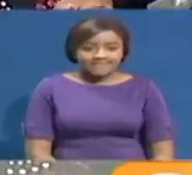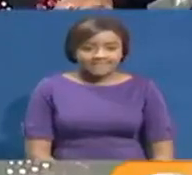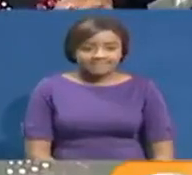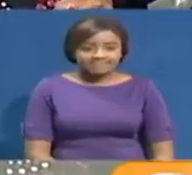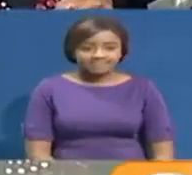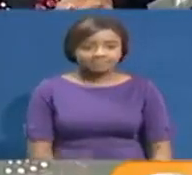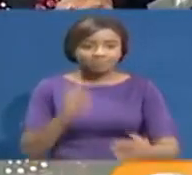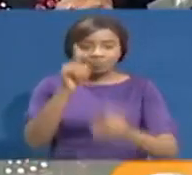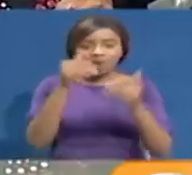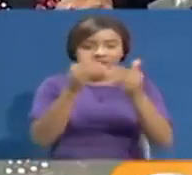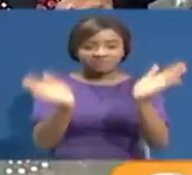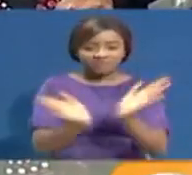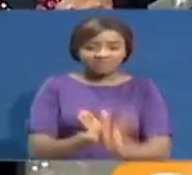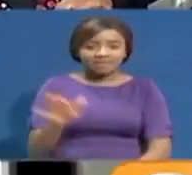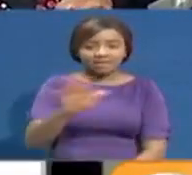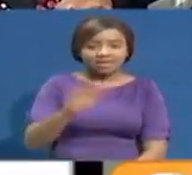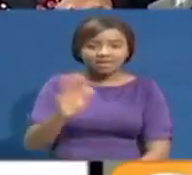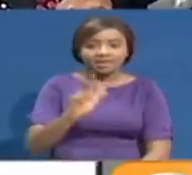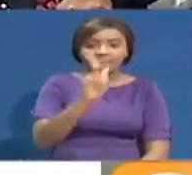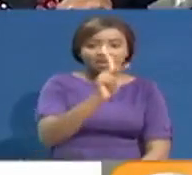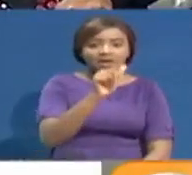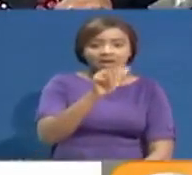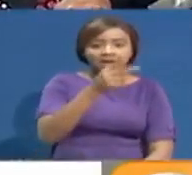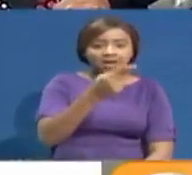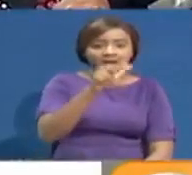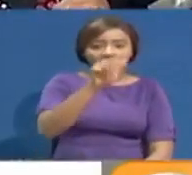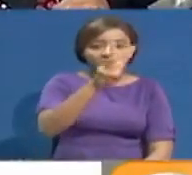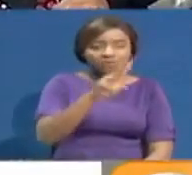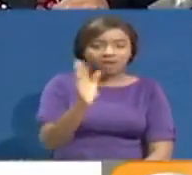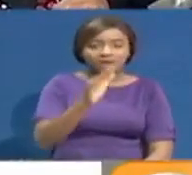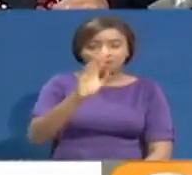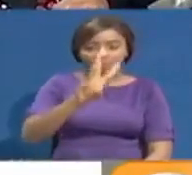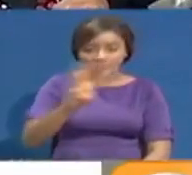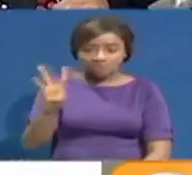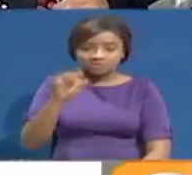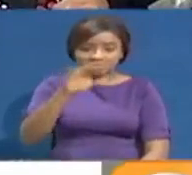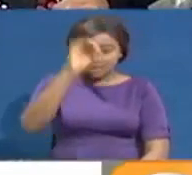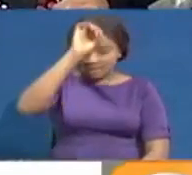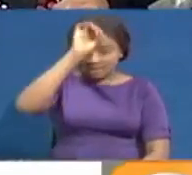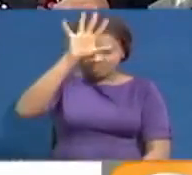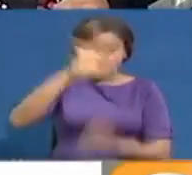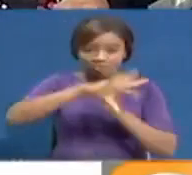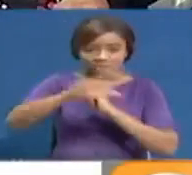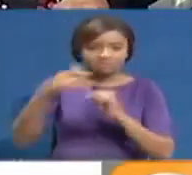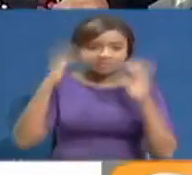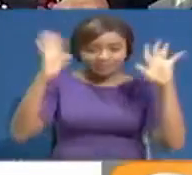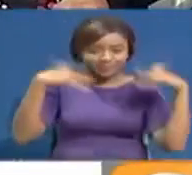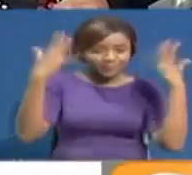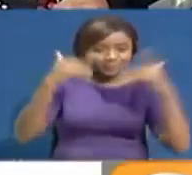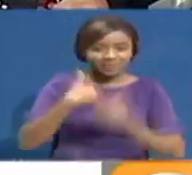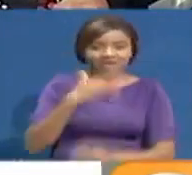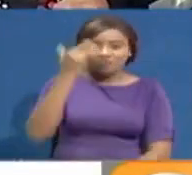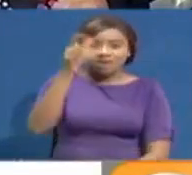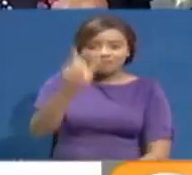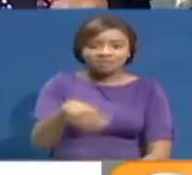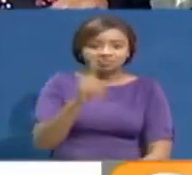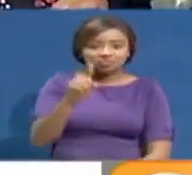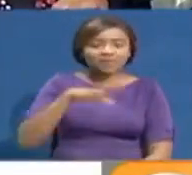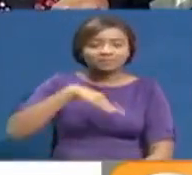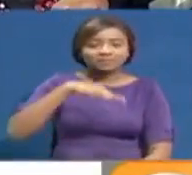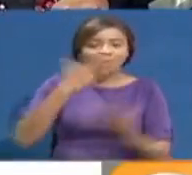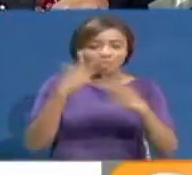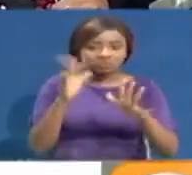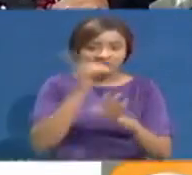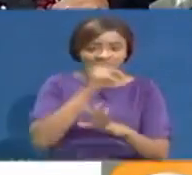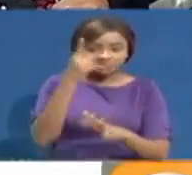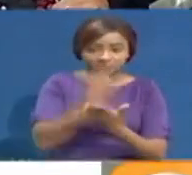Na mtazamaji, familia moja katika eneo la Kahawa West, kaunti ya Kiambu, imesalia na wasiwasi baada ya jamaa wao kupotea wiki moja iliyopita.